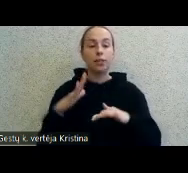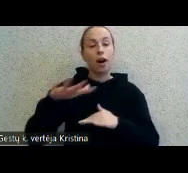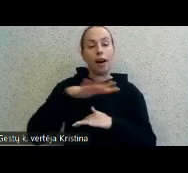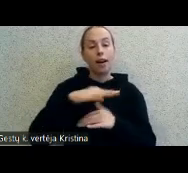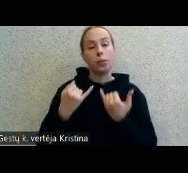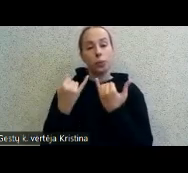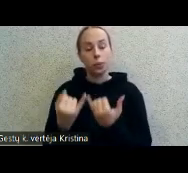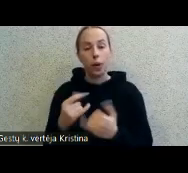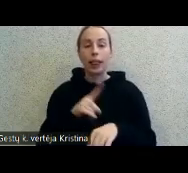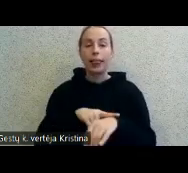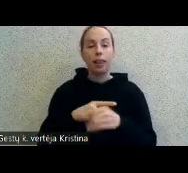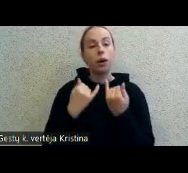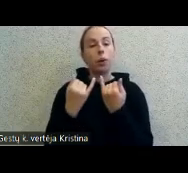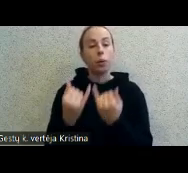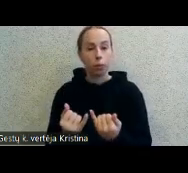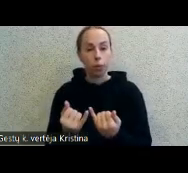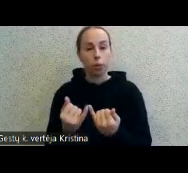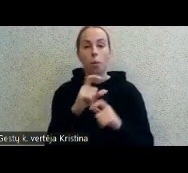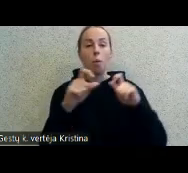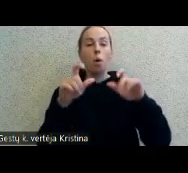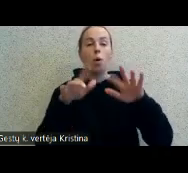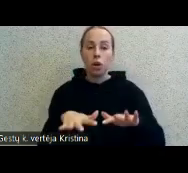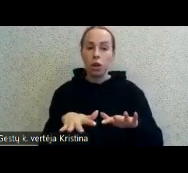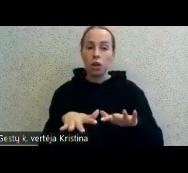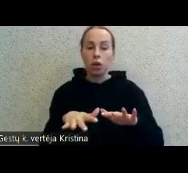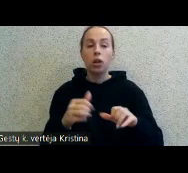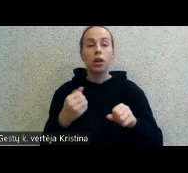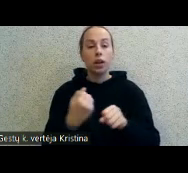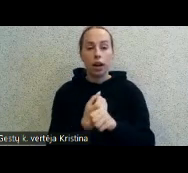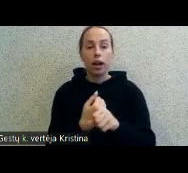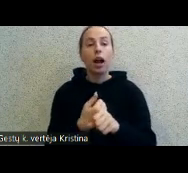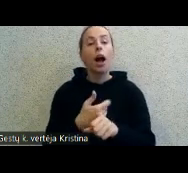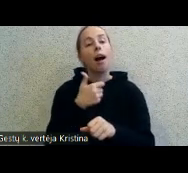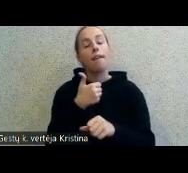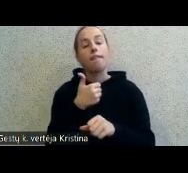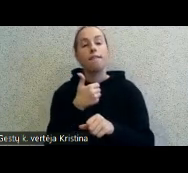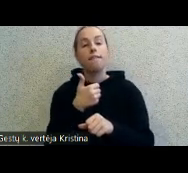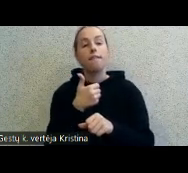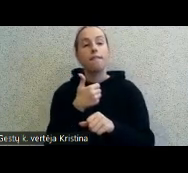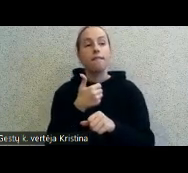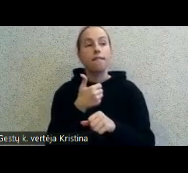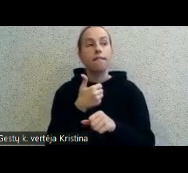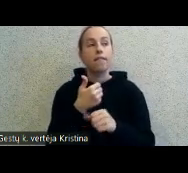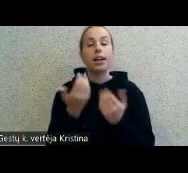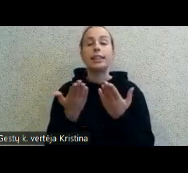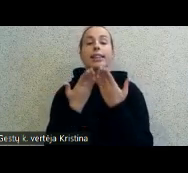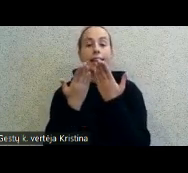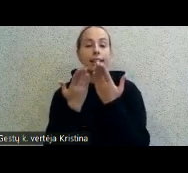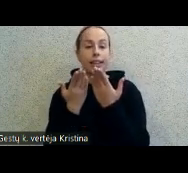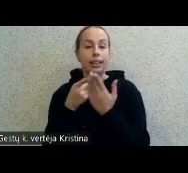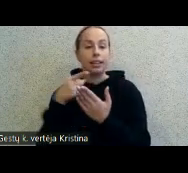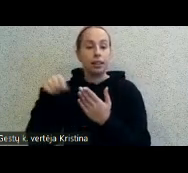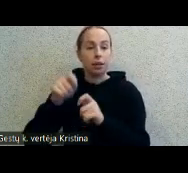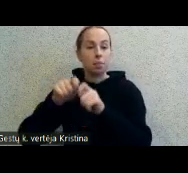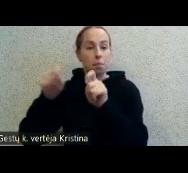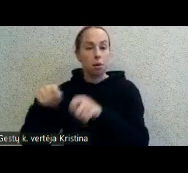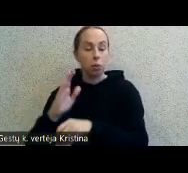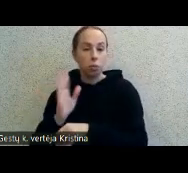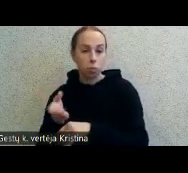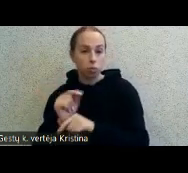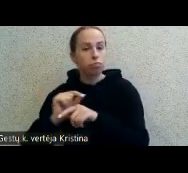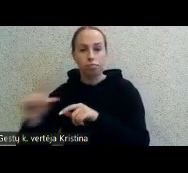suteikimas mokyklose tam, kad mes, jeigu galima tai pasakyti, sukurtume autentiškus skaitytojus, iš tikrųjų